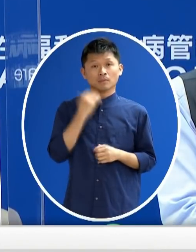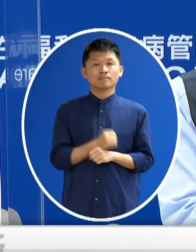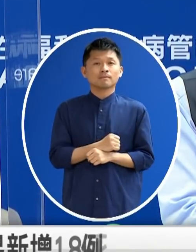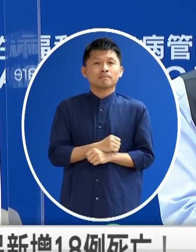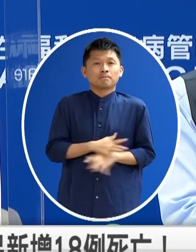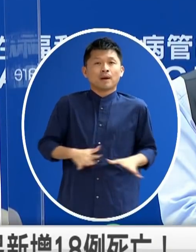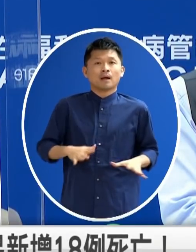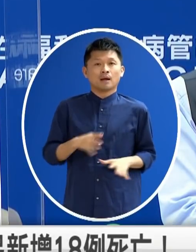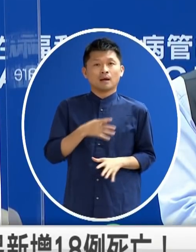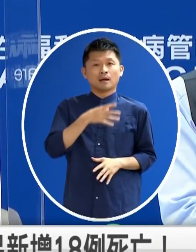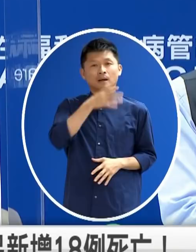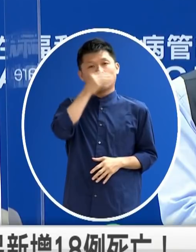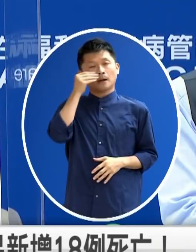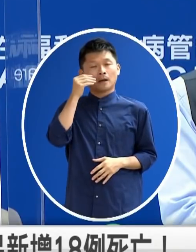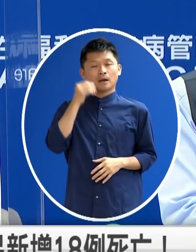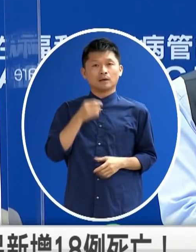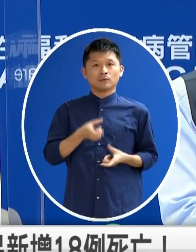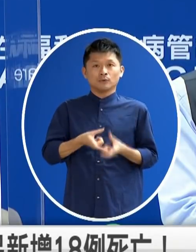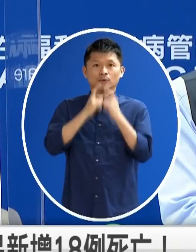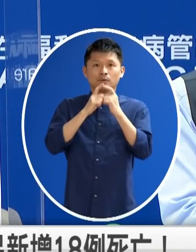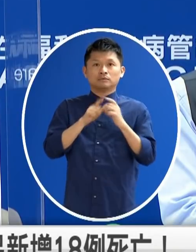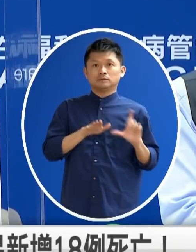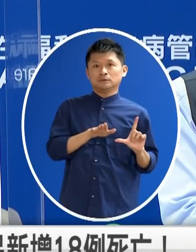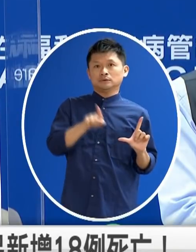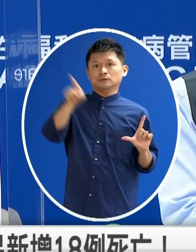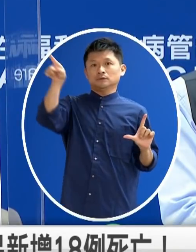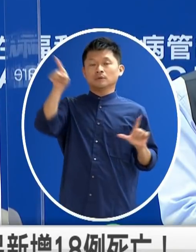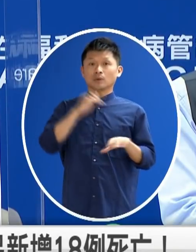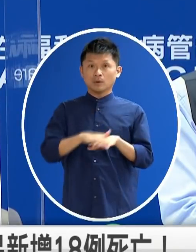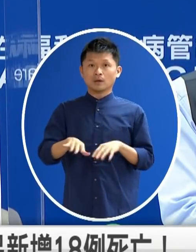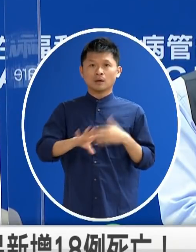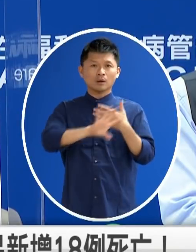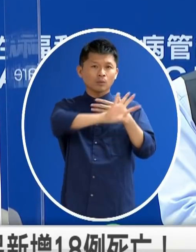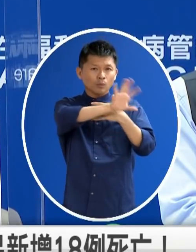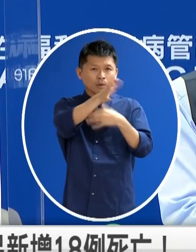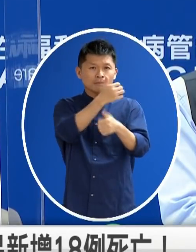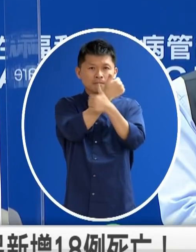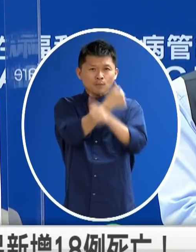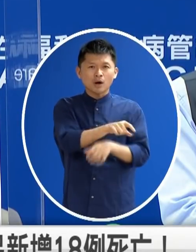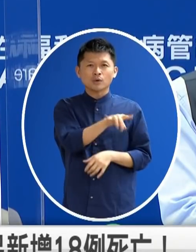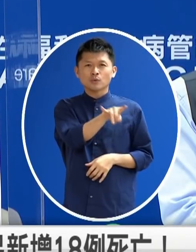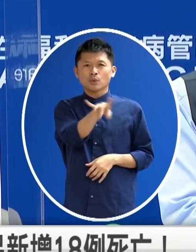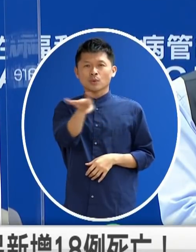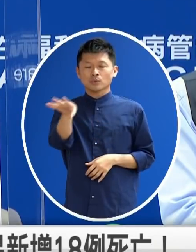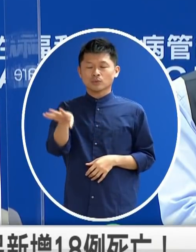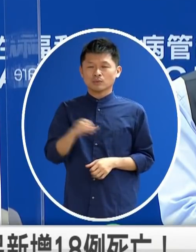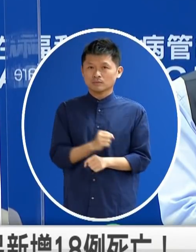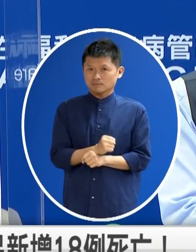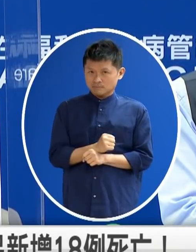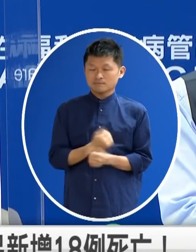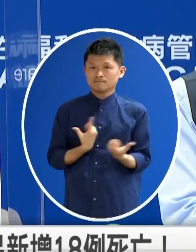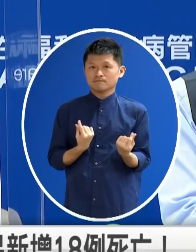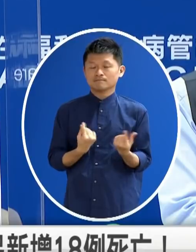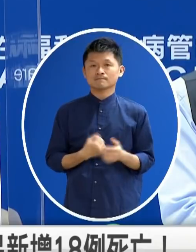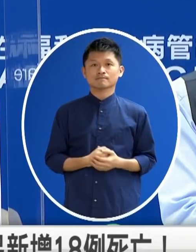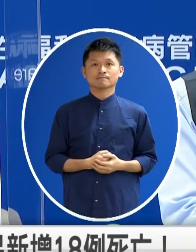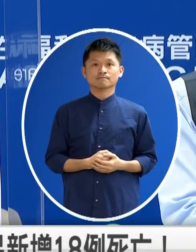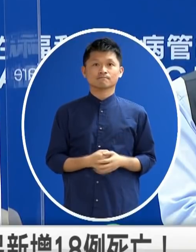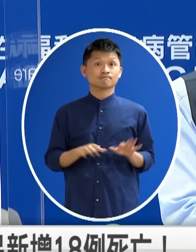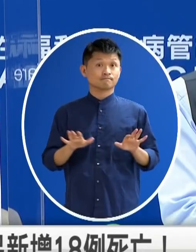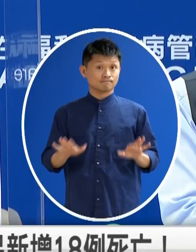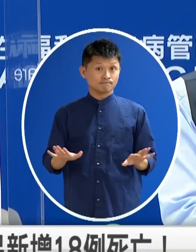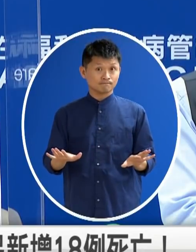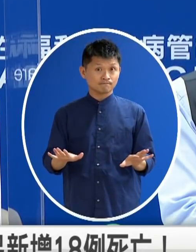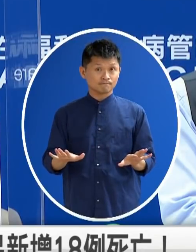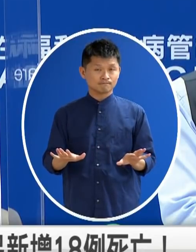它可能就复燃，好，那各国都有这样的经验，好，那我们一定要非常的注意，所以到现在目前来讲，